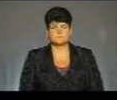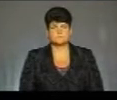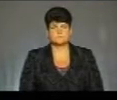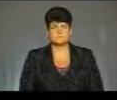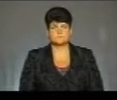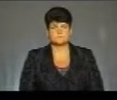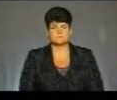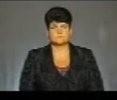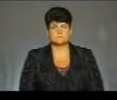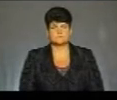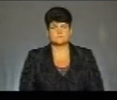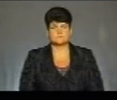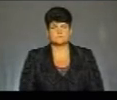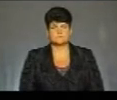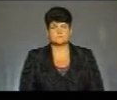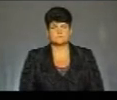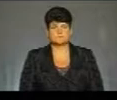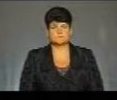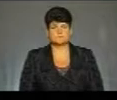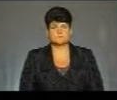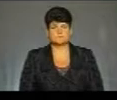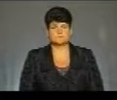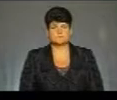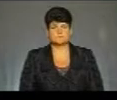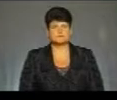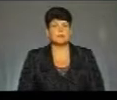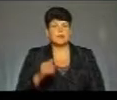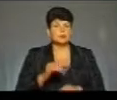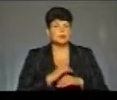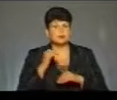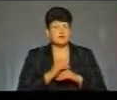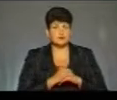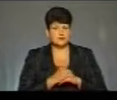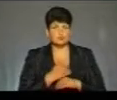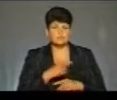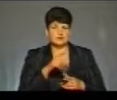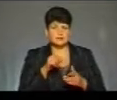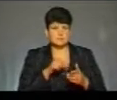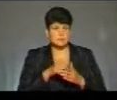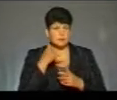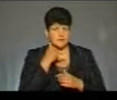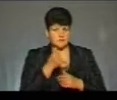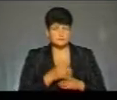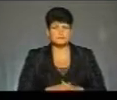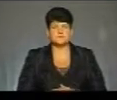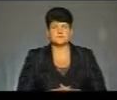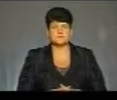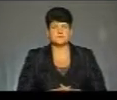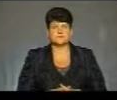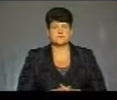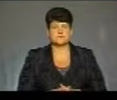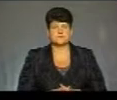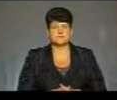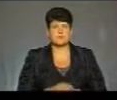одне запитання від телеглядачів. Доброго вечора. Доброго вечора. Хочу задати вам запитання. Доброго вечора. Говоріть, будь ласка. Алло, добрий